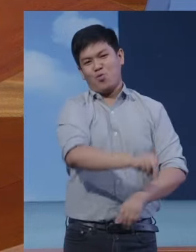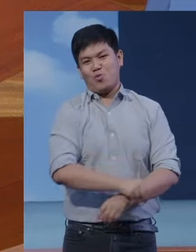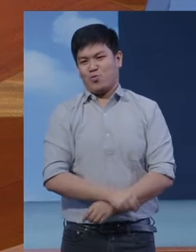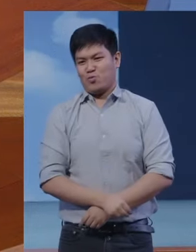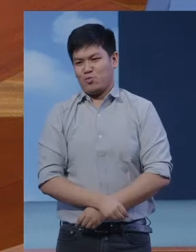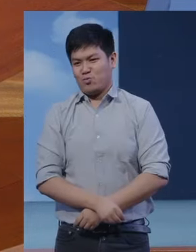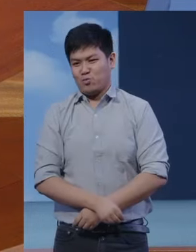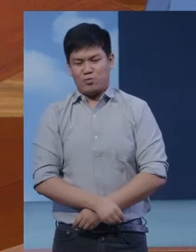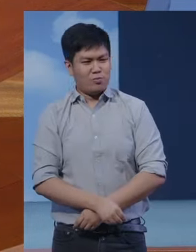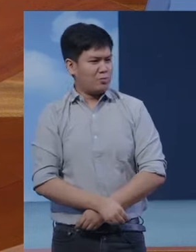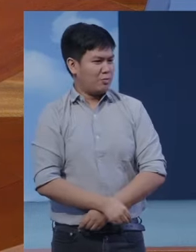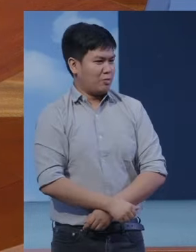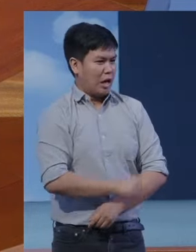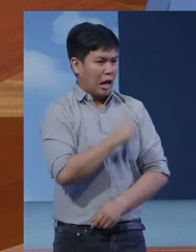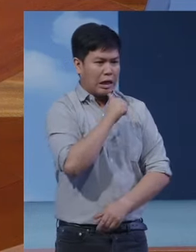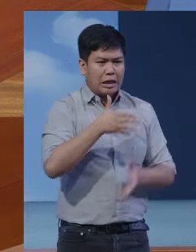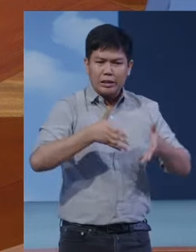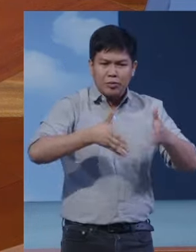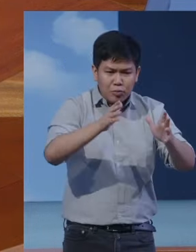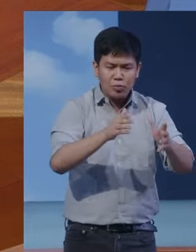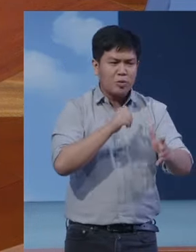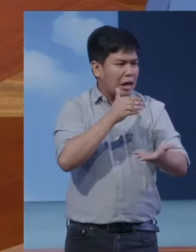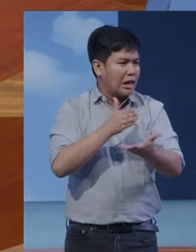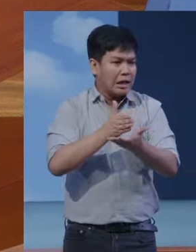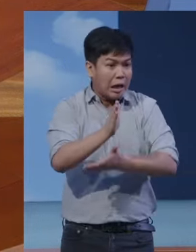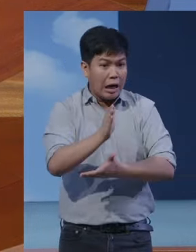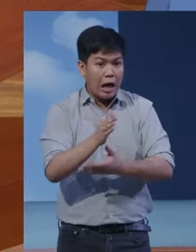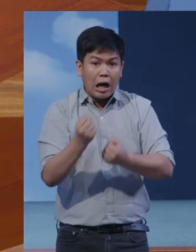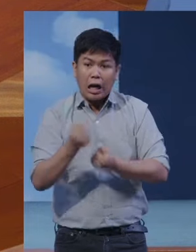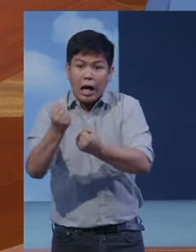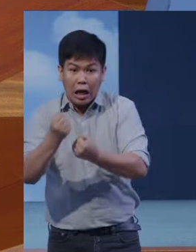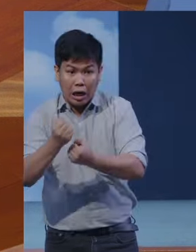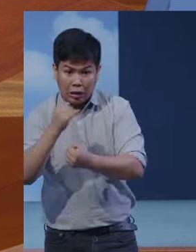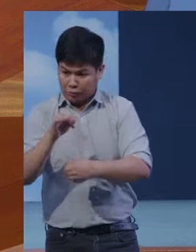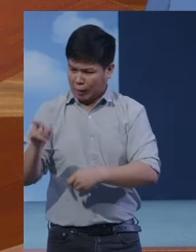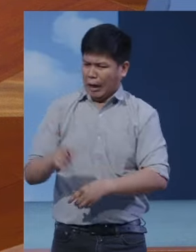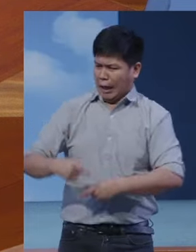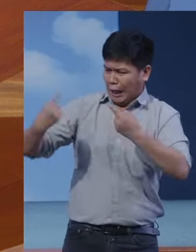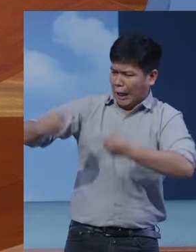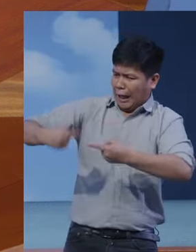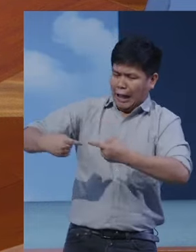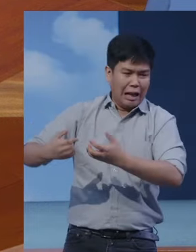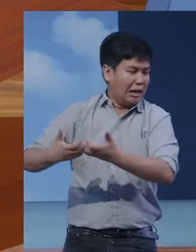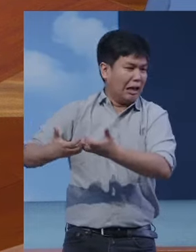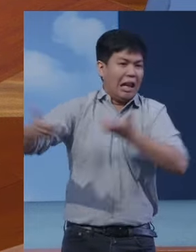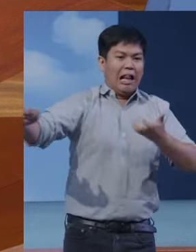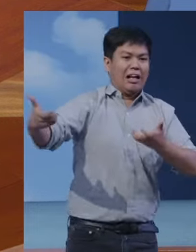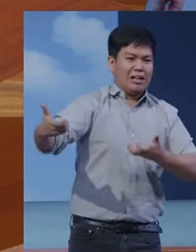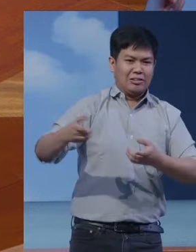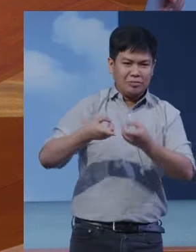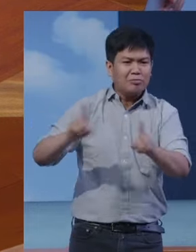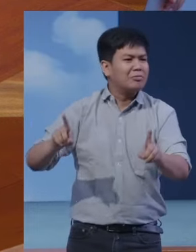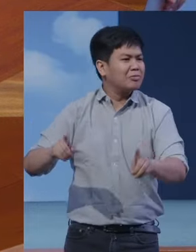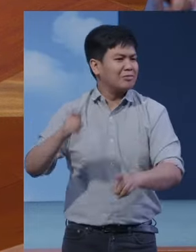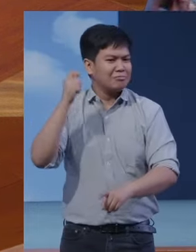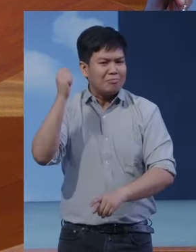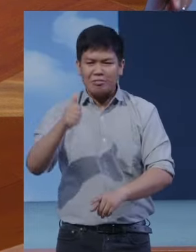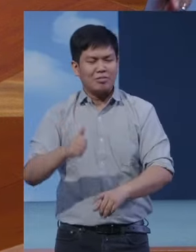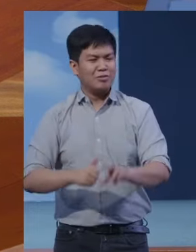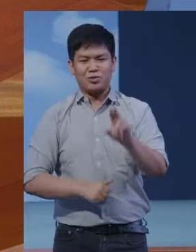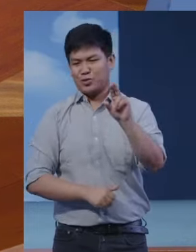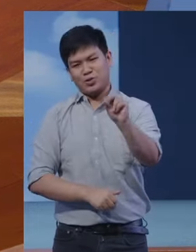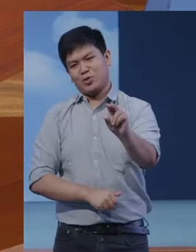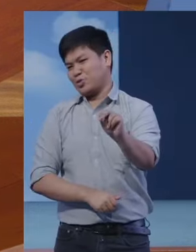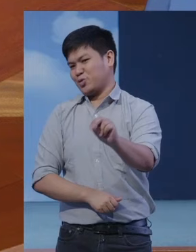hindi namin kayo binibigyan ng suggestion kung papaano niyo mae-c tape O matatakasan ang isang